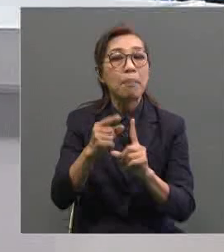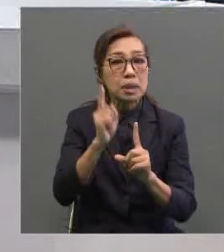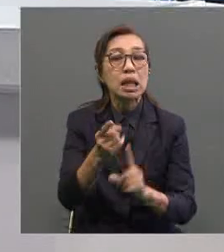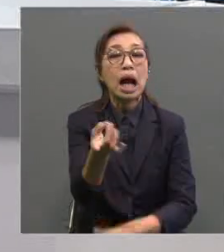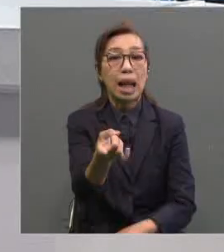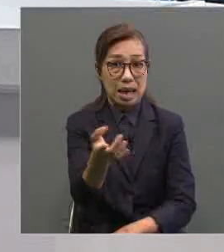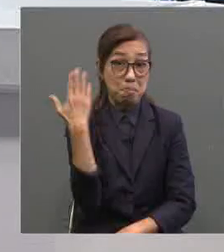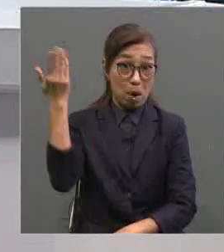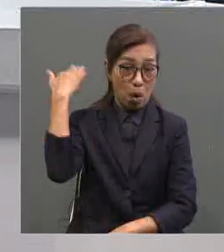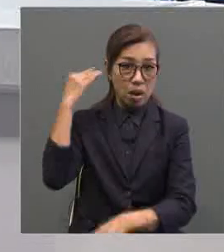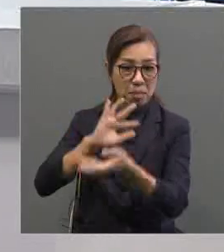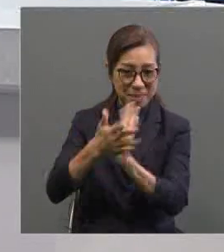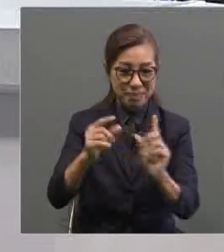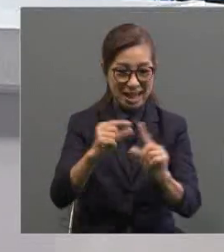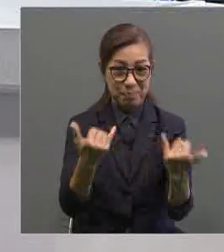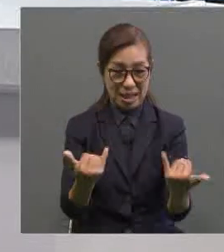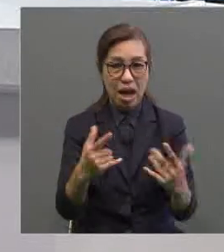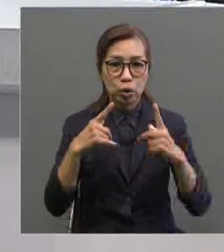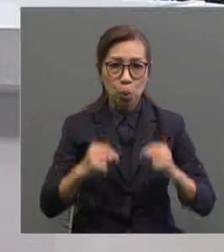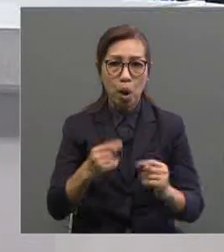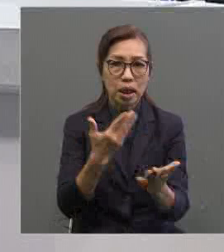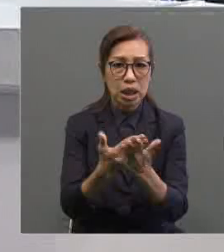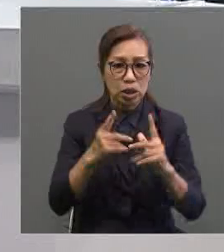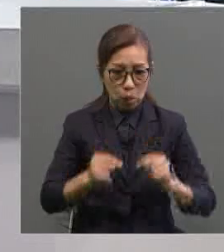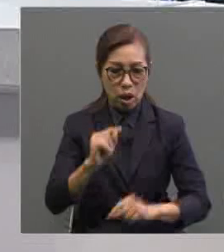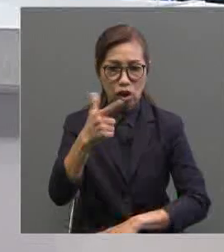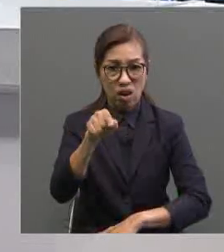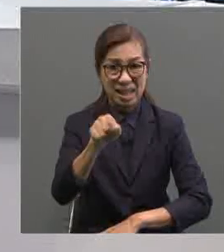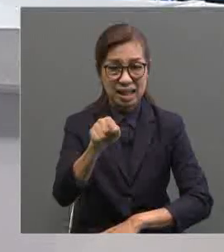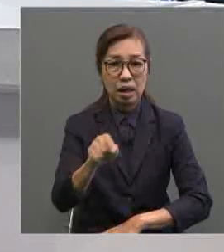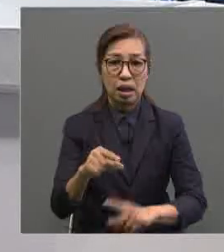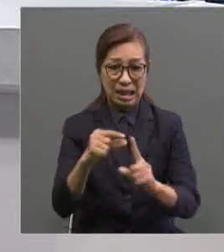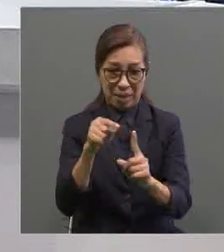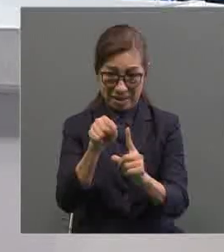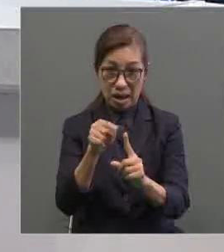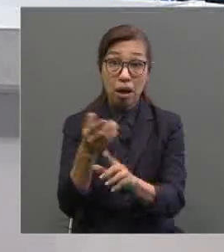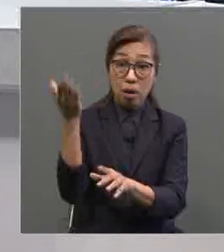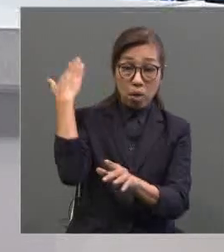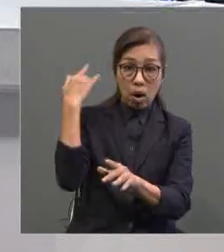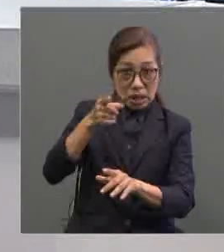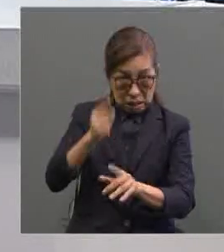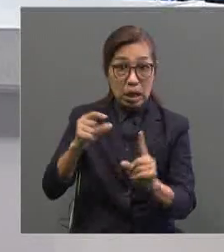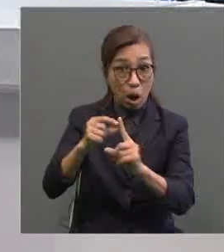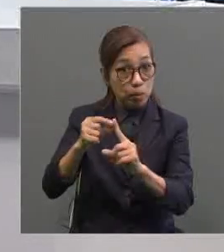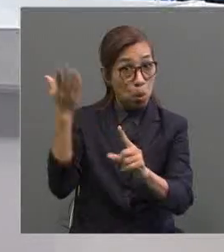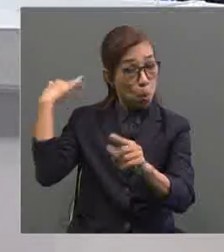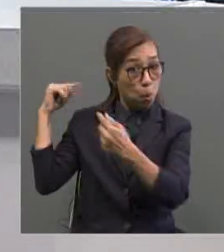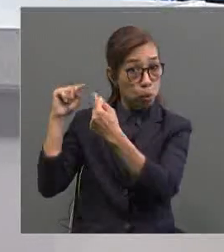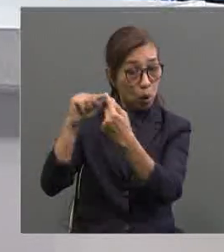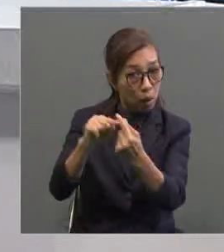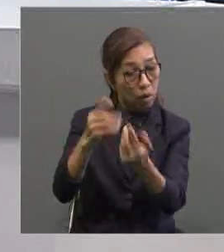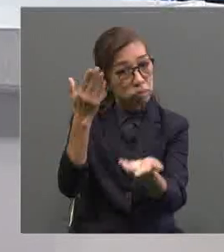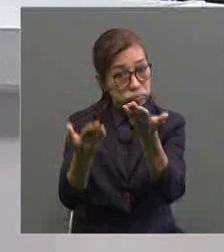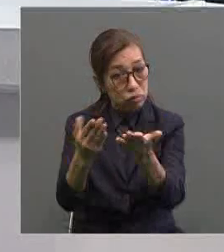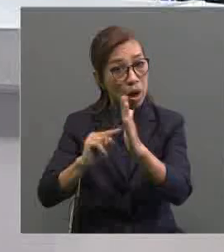ที่เขาบอกว่าเอ๊ะเอามาทำลูกชิ้นปลาหรือเปล่าจนหลายๆคนไม่กล้าที่จะกินลูกชิ้นปลาเนี่ยนะฮะคำว่าตัวเงินตัวทองเนี่ยมันเริ่มมาตั้งแต่เมื่อ